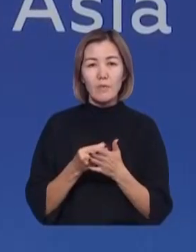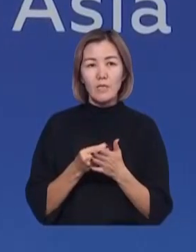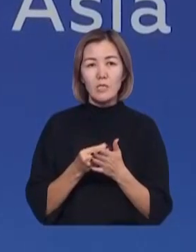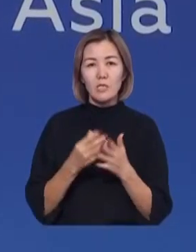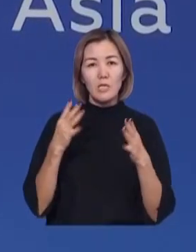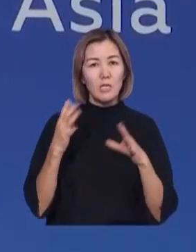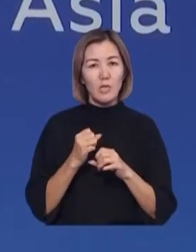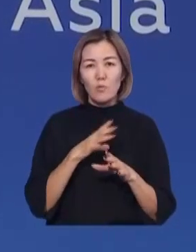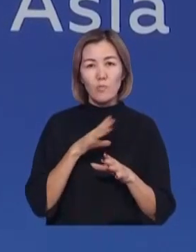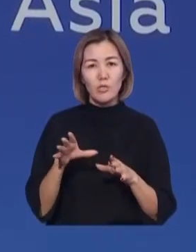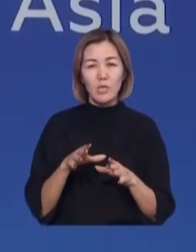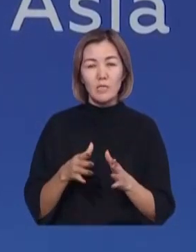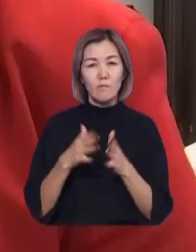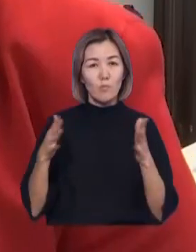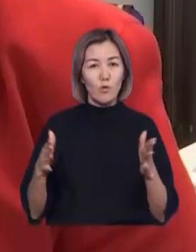не